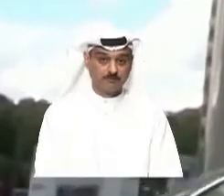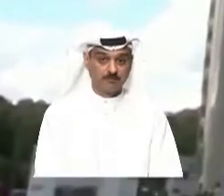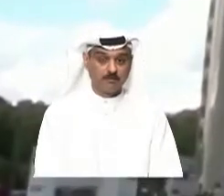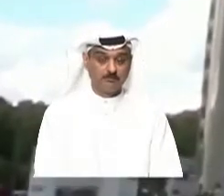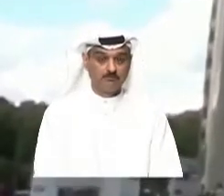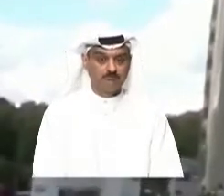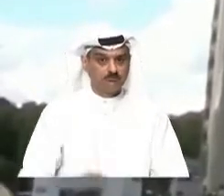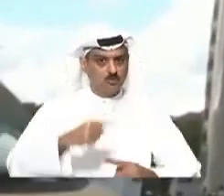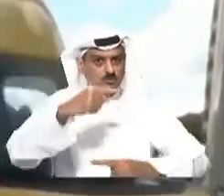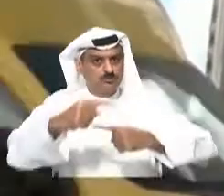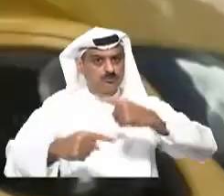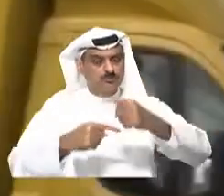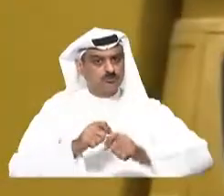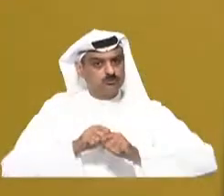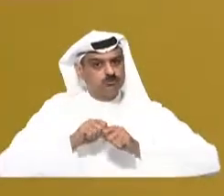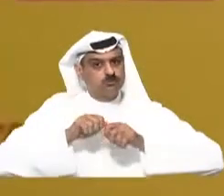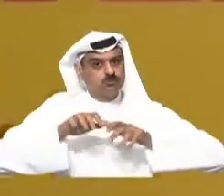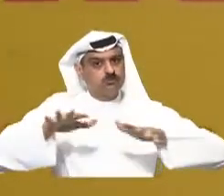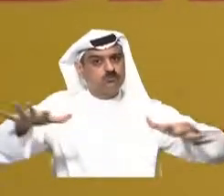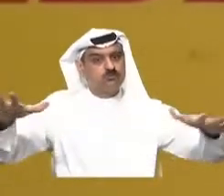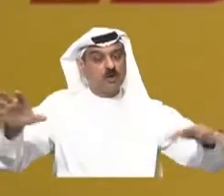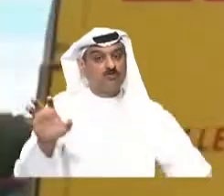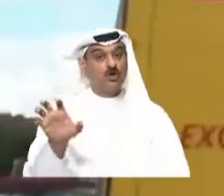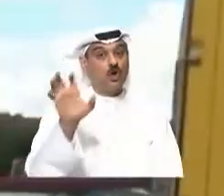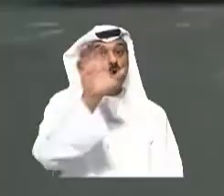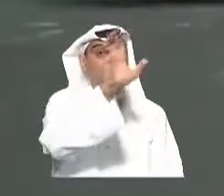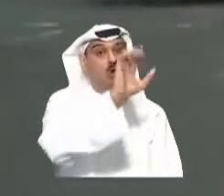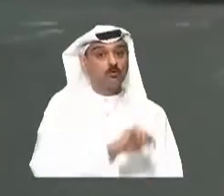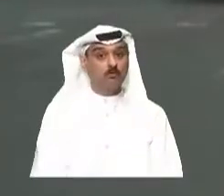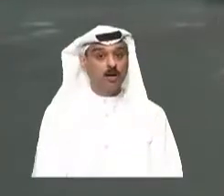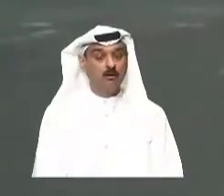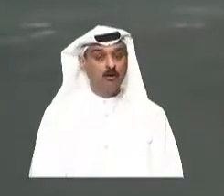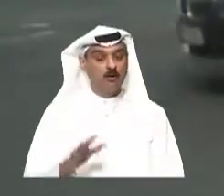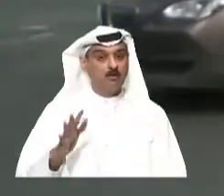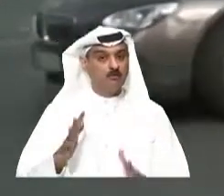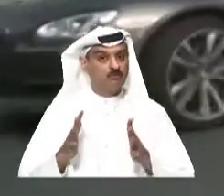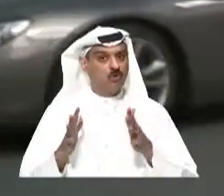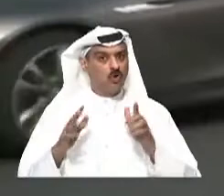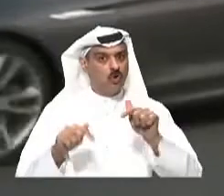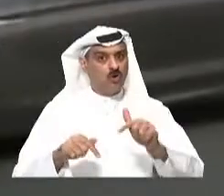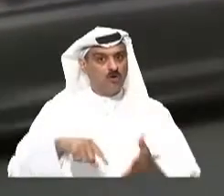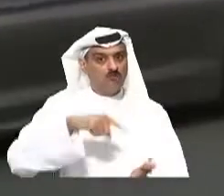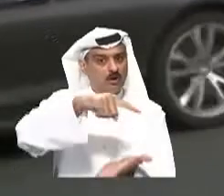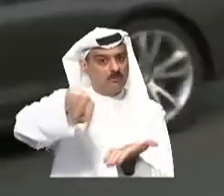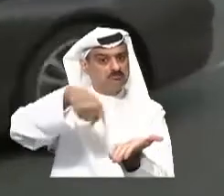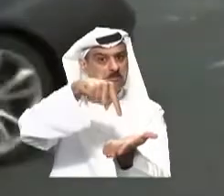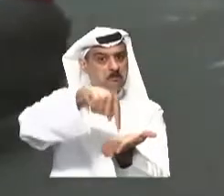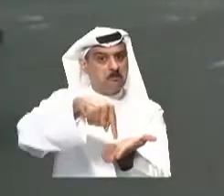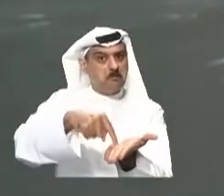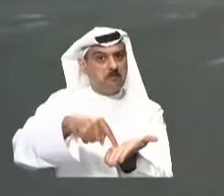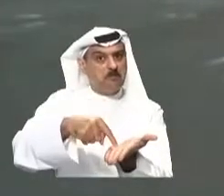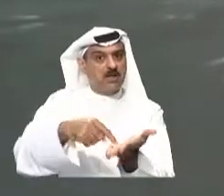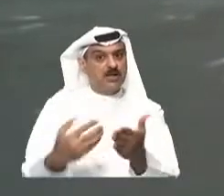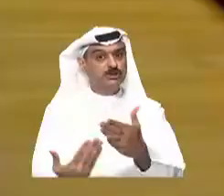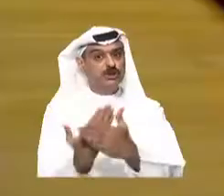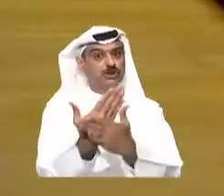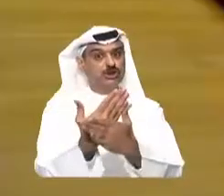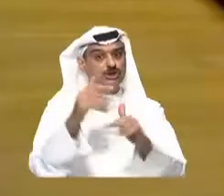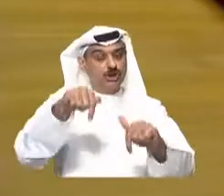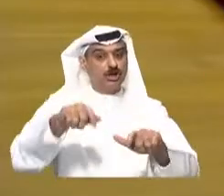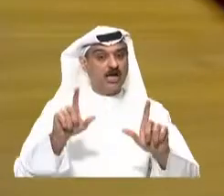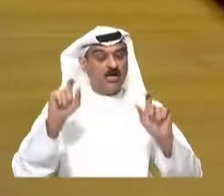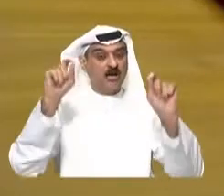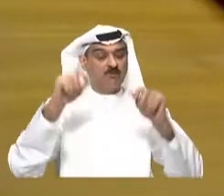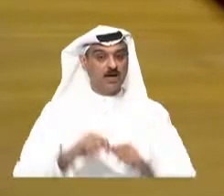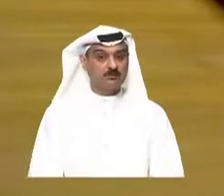تتسارع وتيرة انتشار كورونا في أوروبا وسط مخاوف من أن تتحول إلى بؤرة جديدة للجائحة، وحذرت